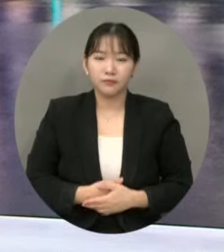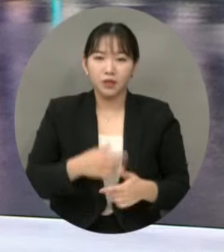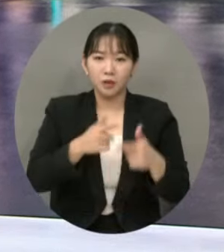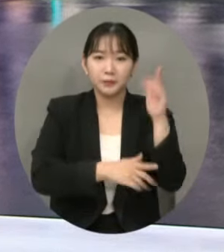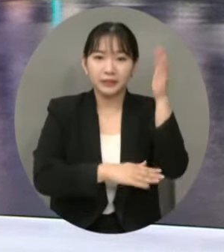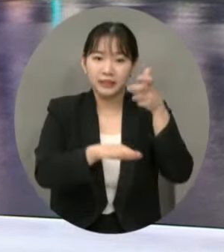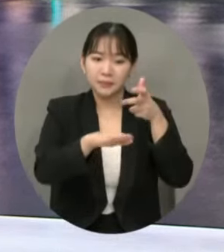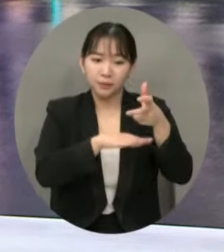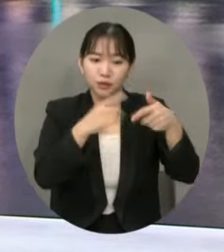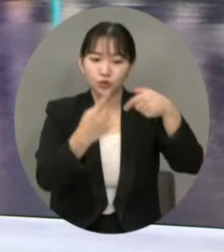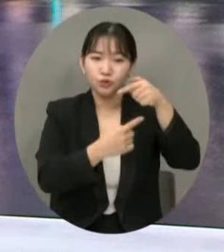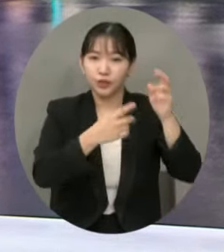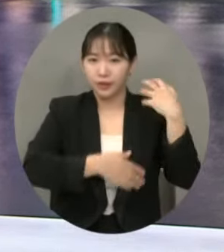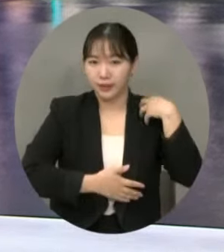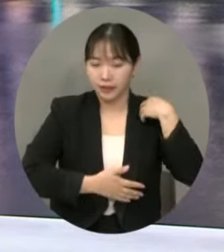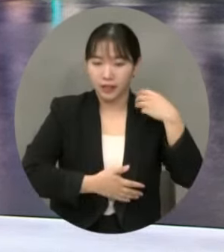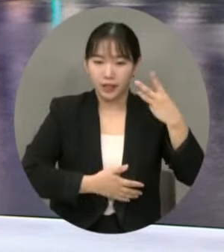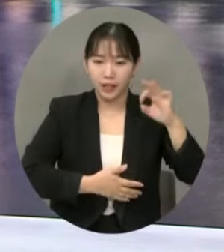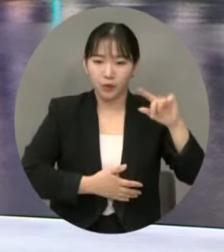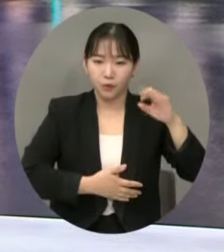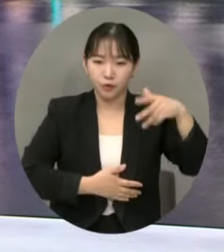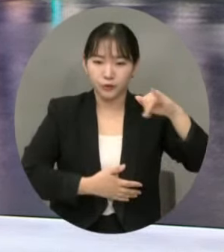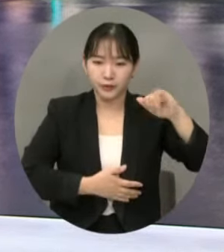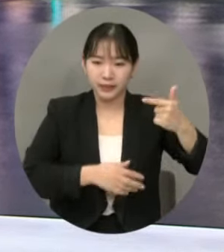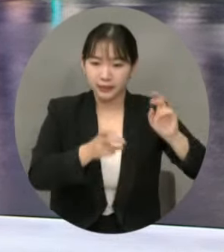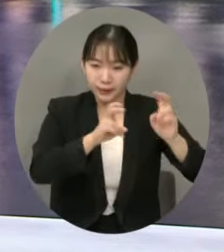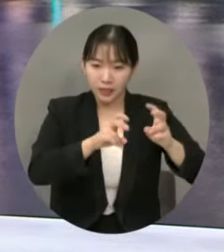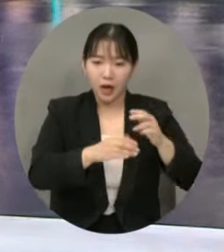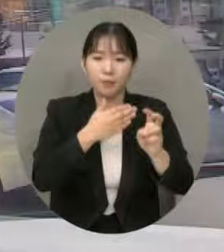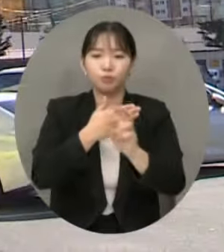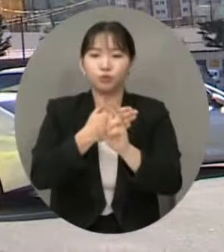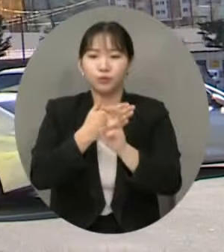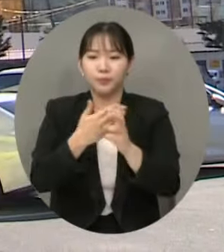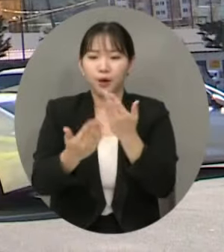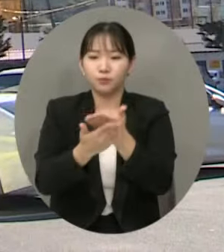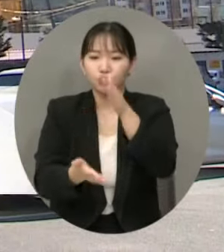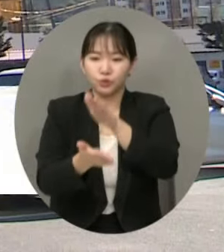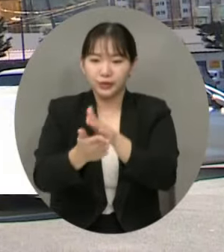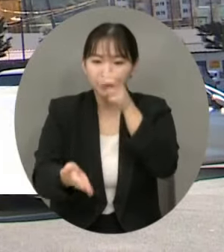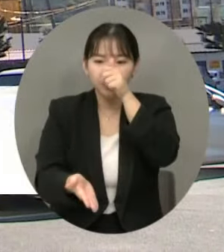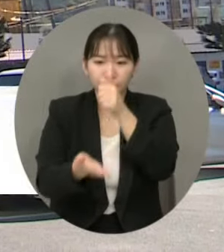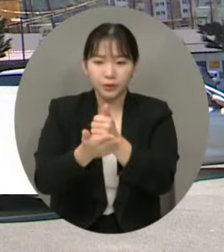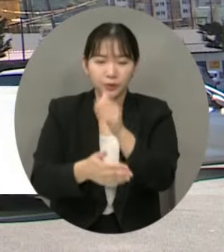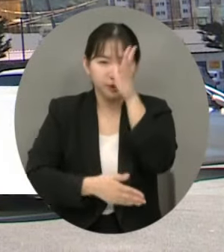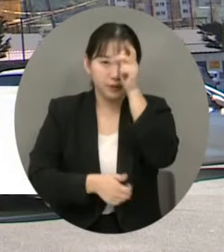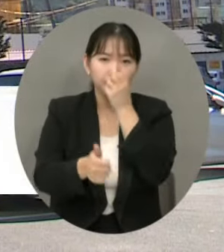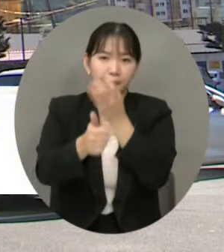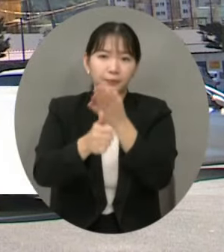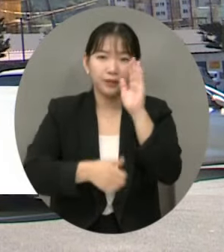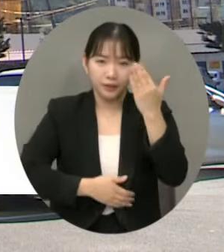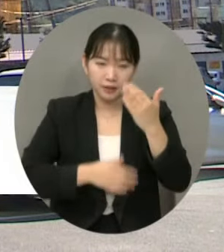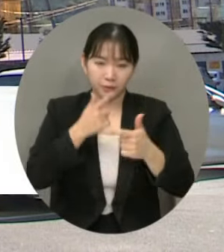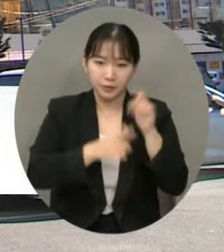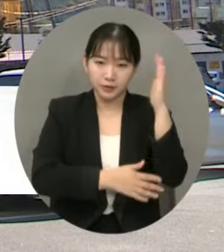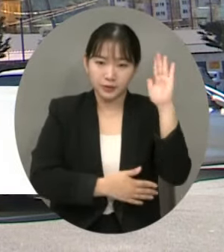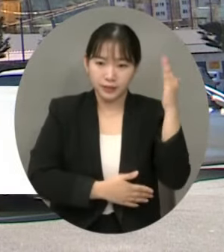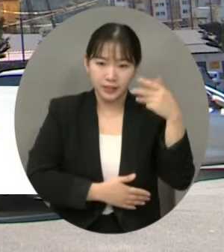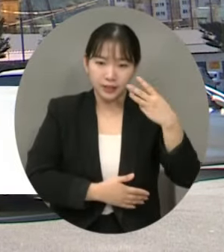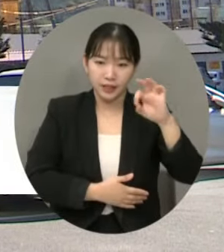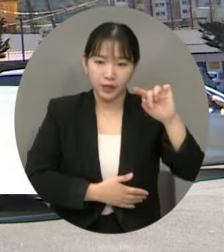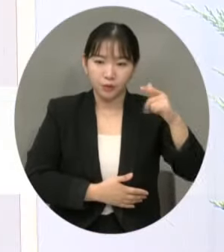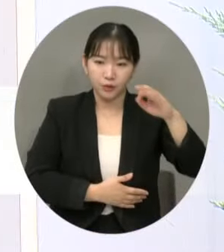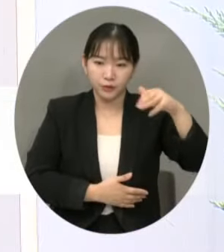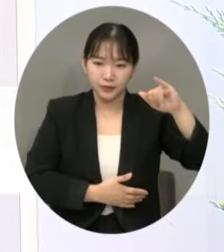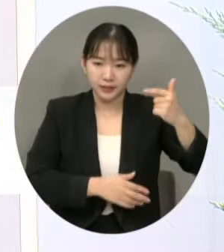목포 시의 버스 운영사인 태원 유진 운수가 불법 정비 혐의로 경찰에 고발됐습니다 목포시는 최은 태원 유진